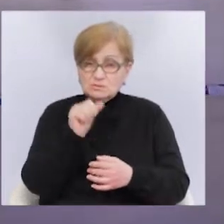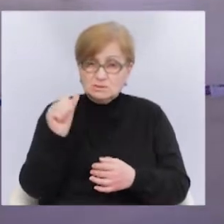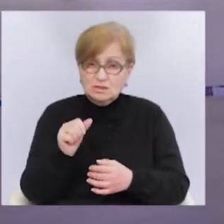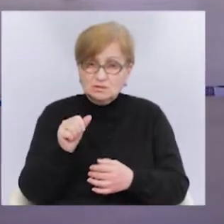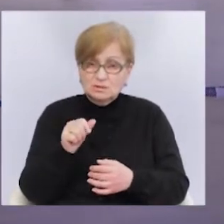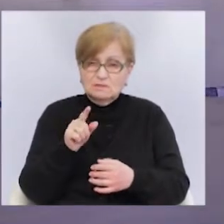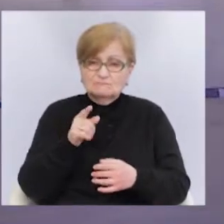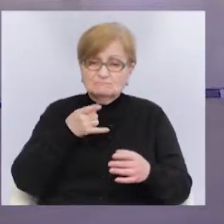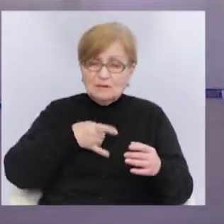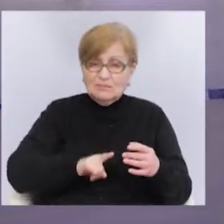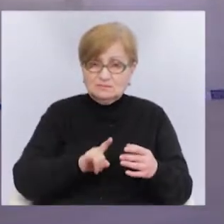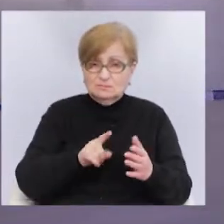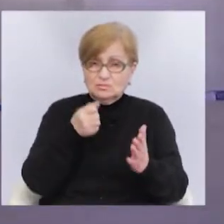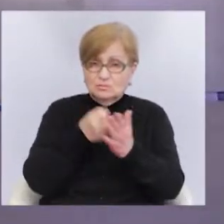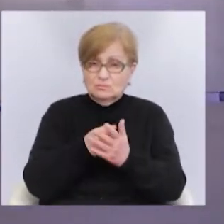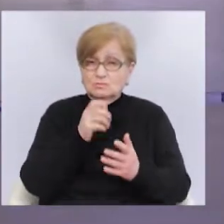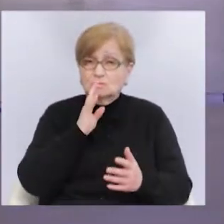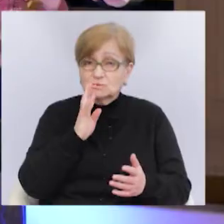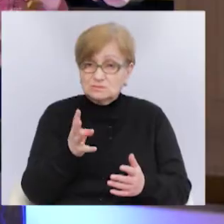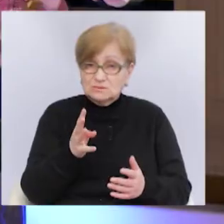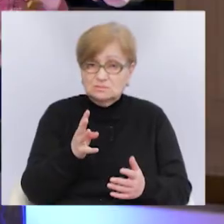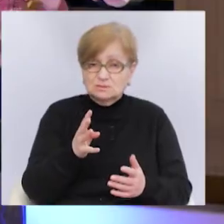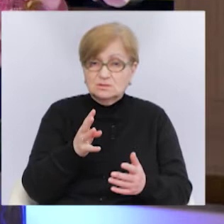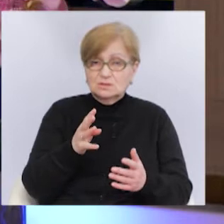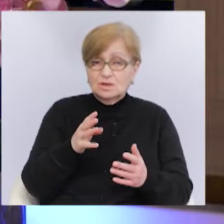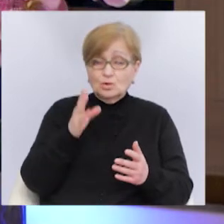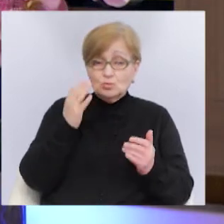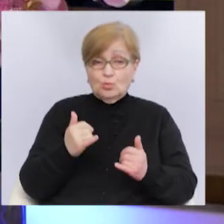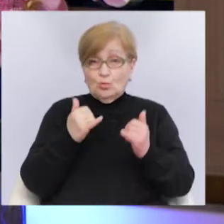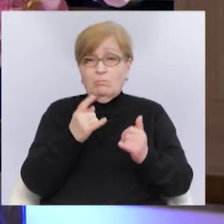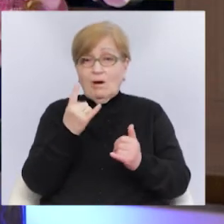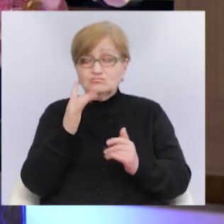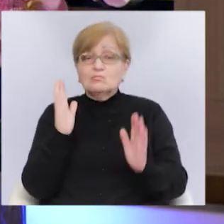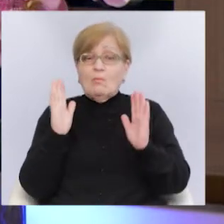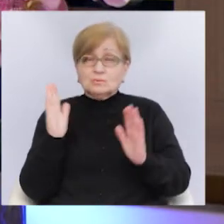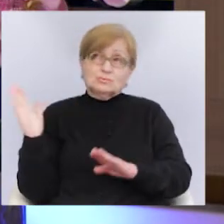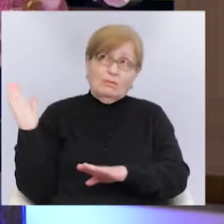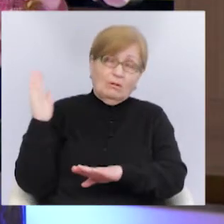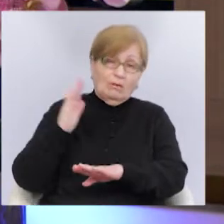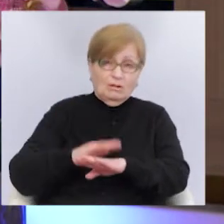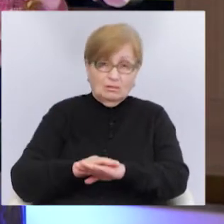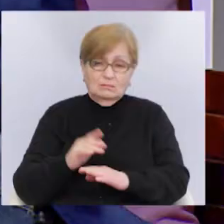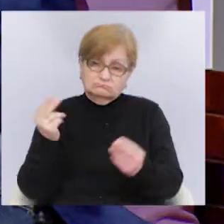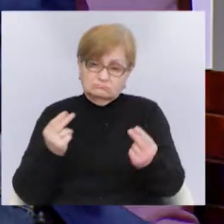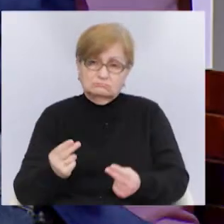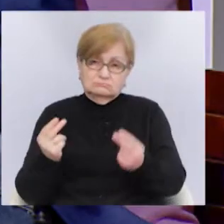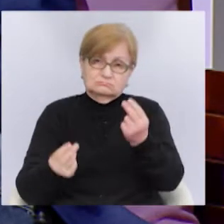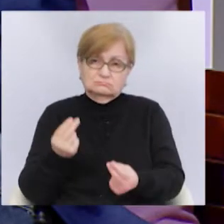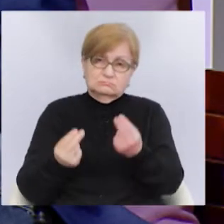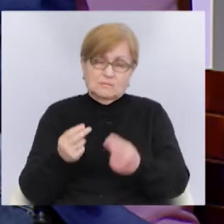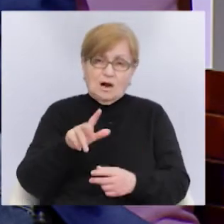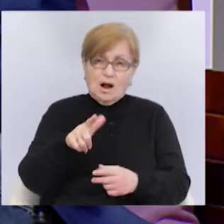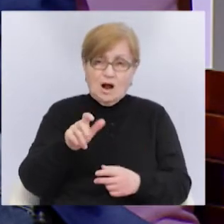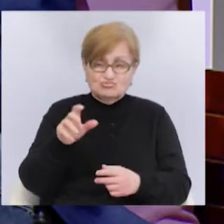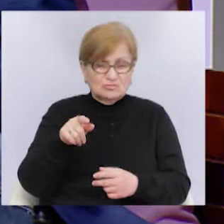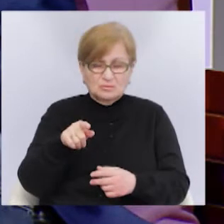დროს დაბადებიდან 4-5 წლამდე დათმობილია გაჯეტებს, ეს არის დრო, რომელიც აკლდება აი ამ ცოცხალ